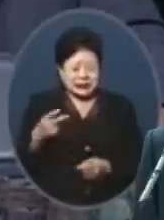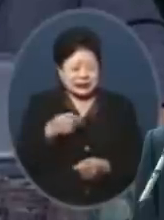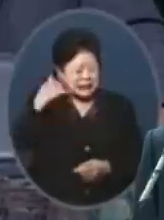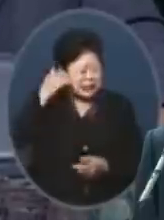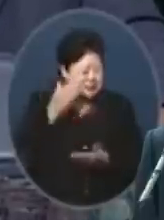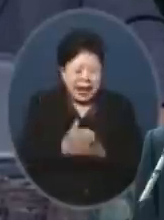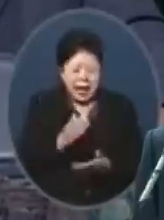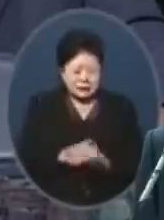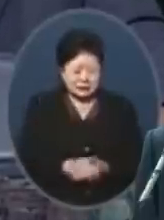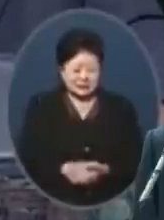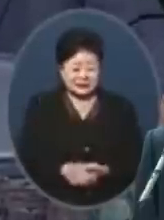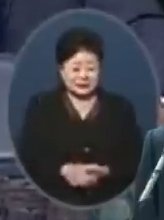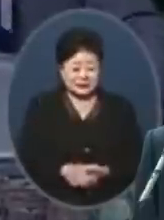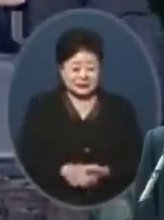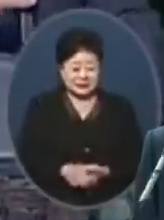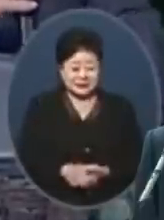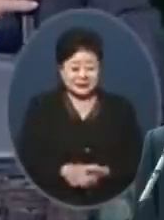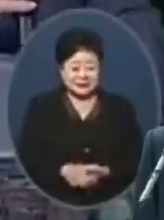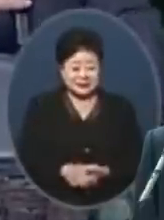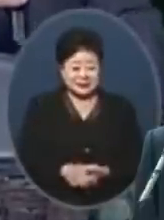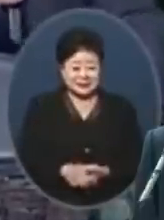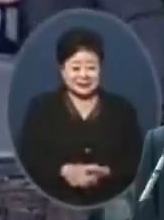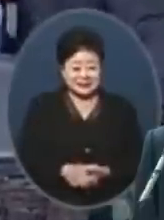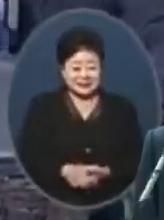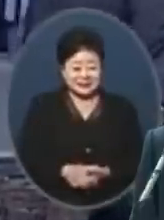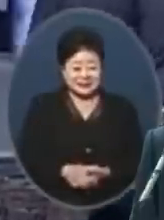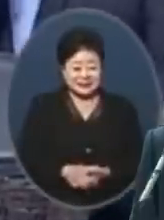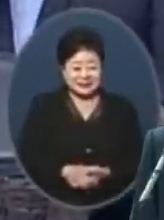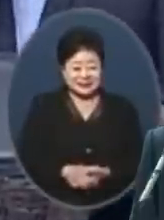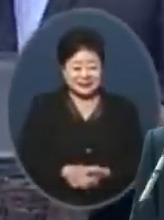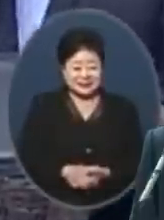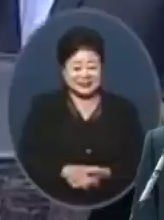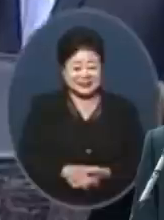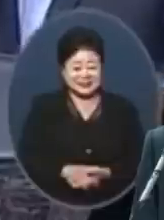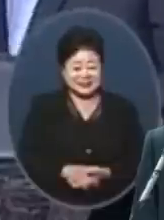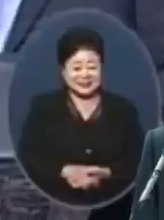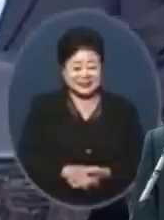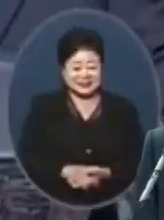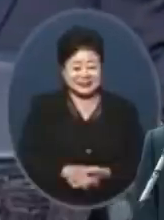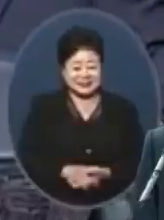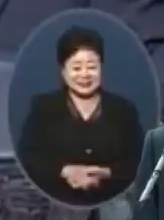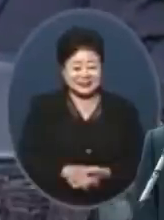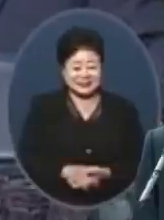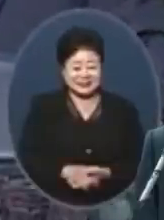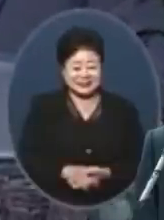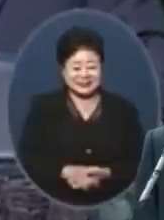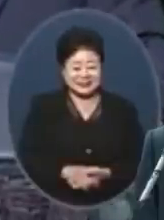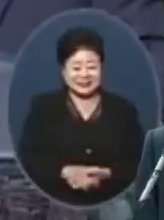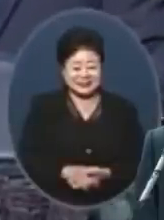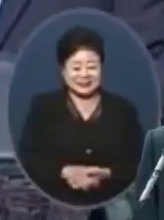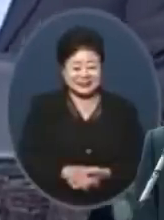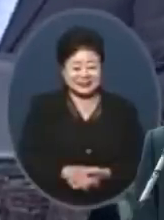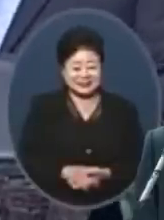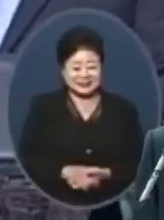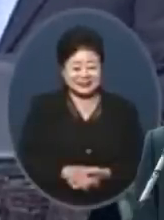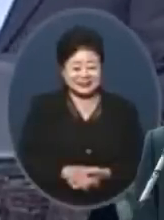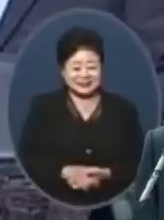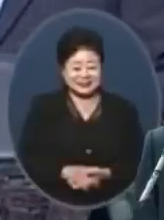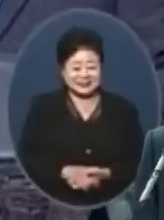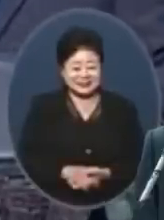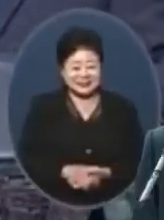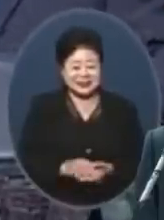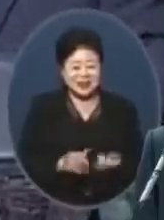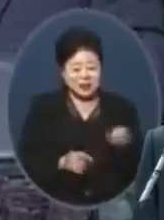말라. And of course, the husband said, "Don't ever call again. We will never remarry. Forget it."